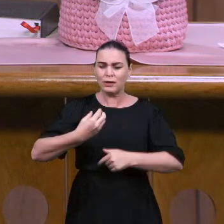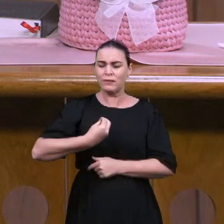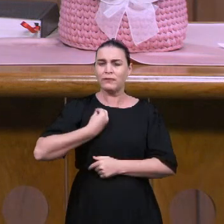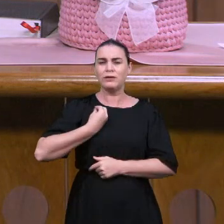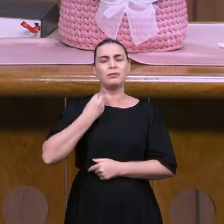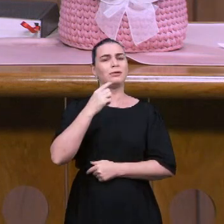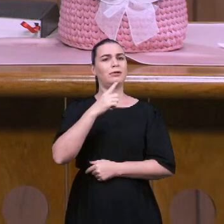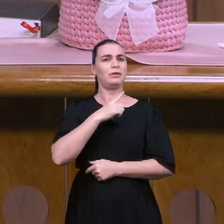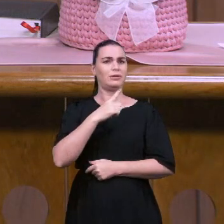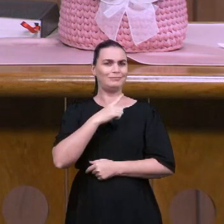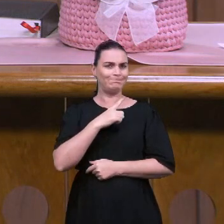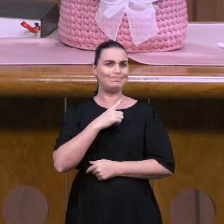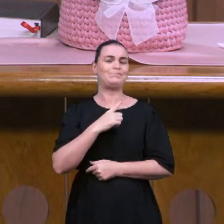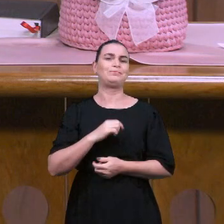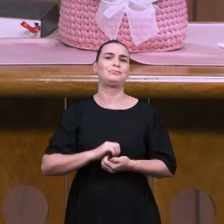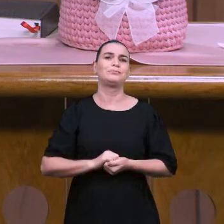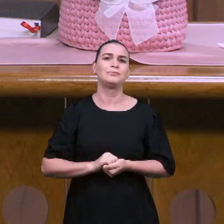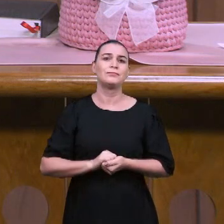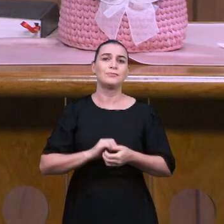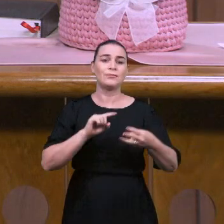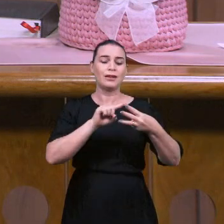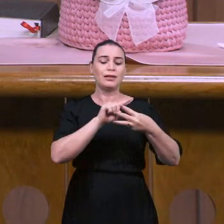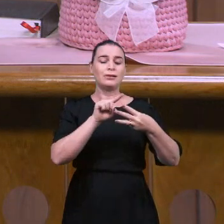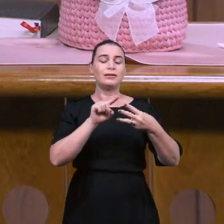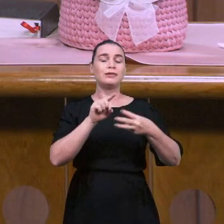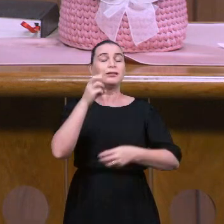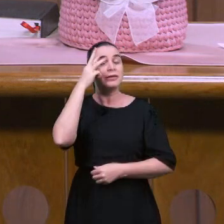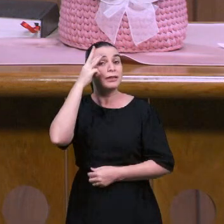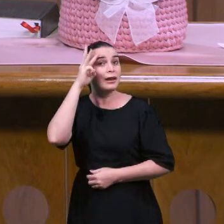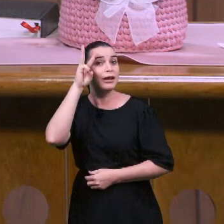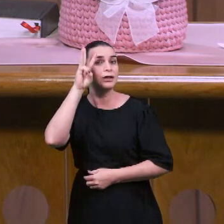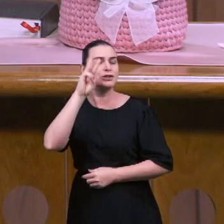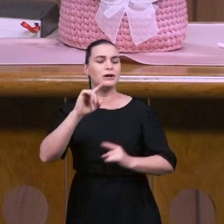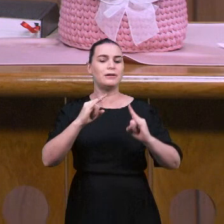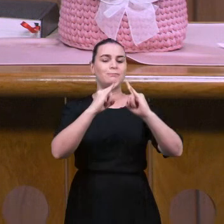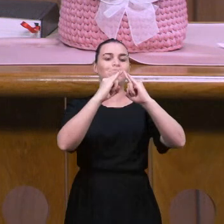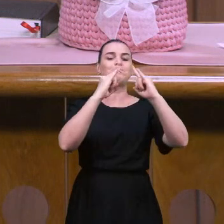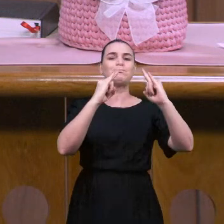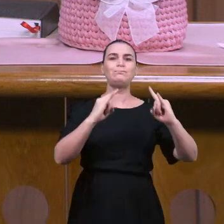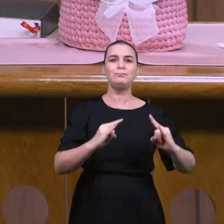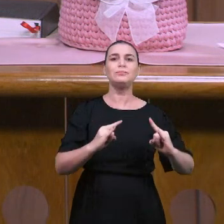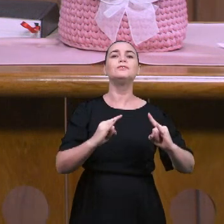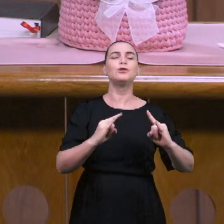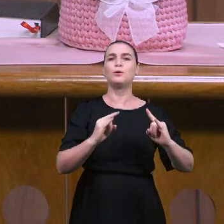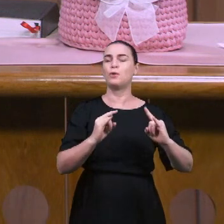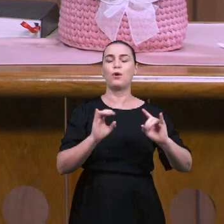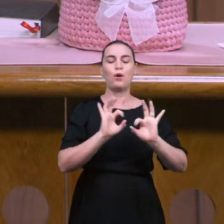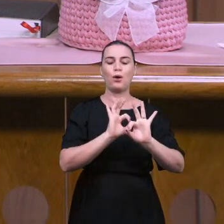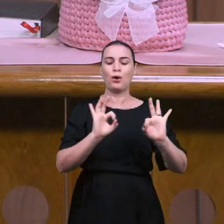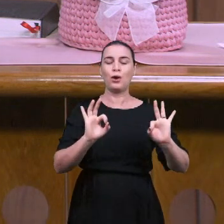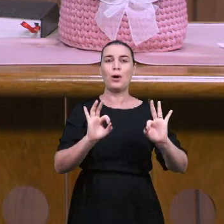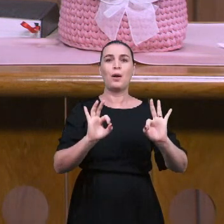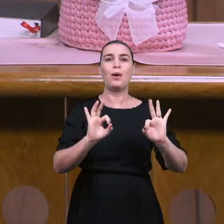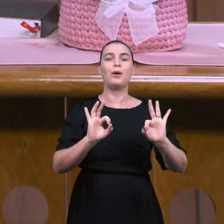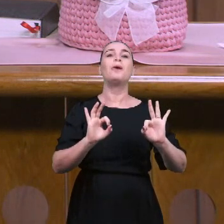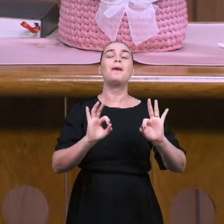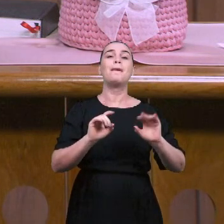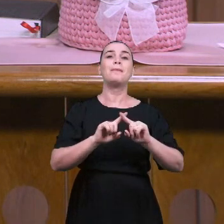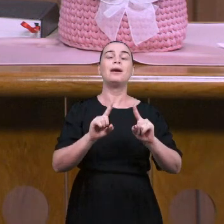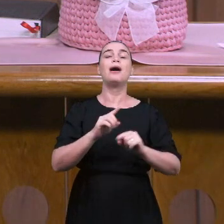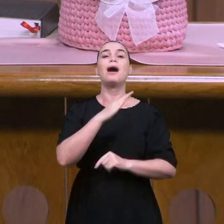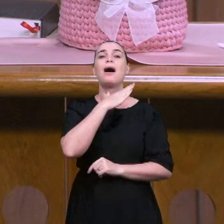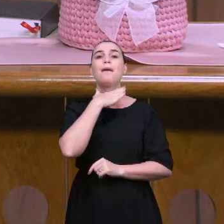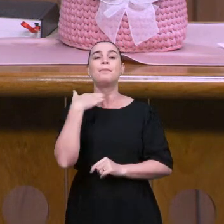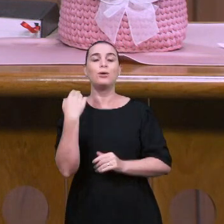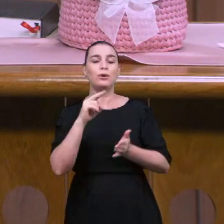voir? Venons ici, il dit, 3 jours complets, très bien. Donc il a dit que la mort et la